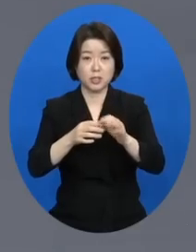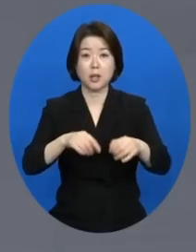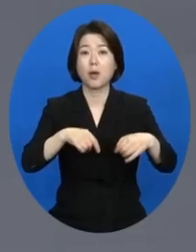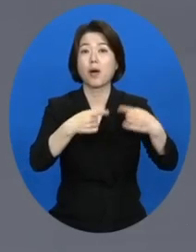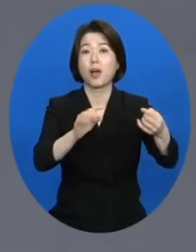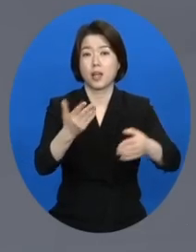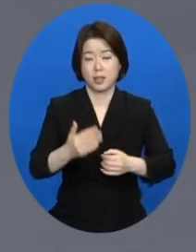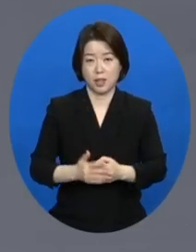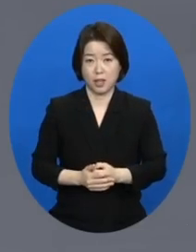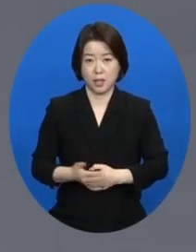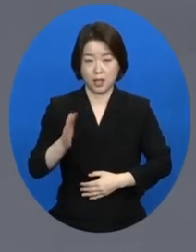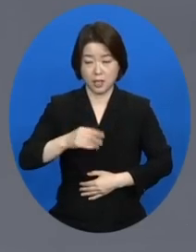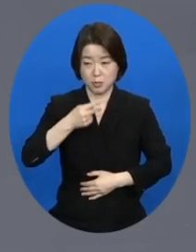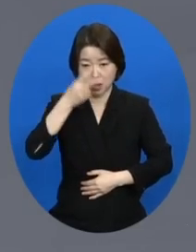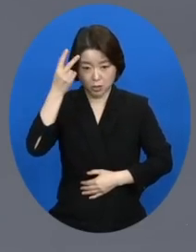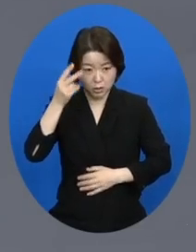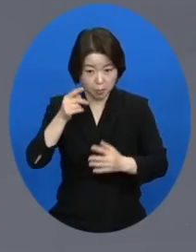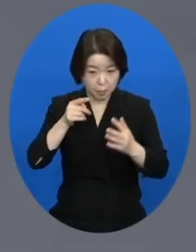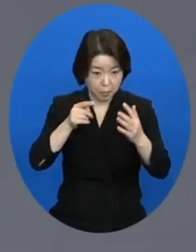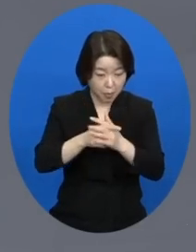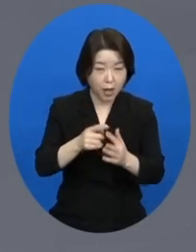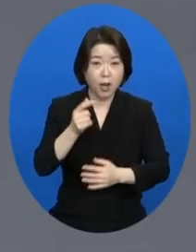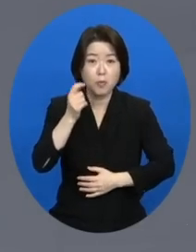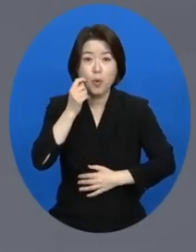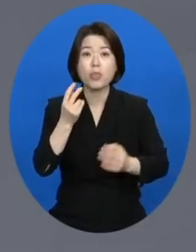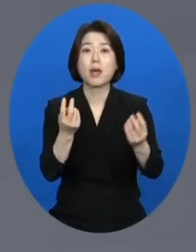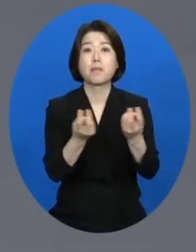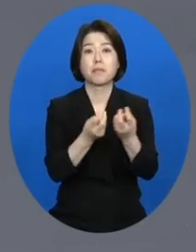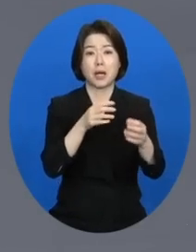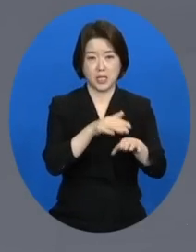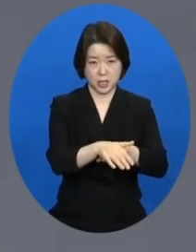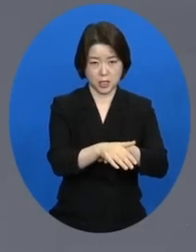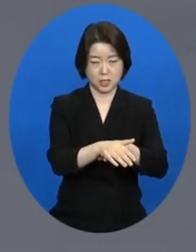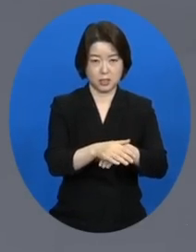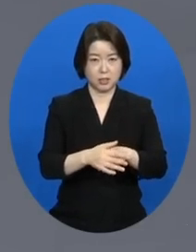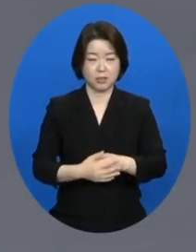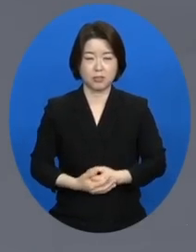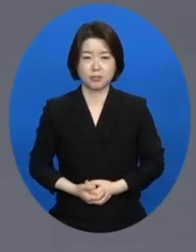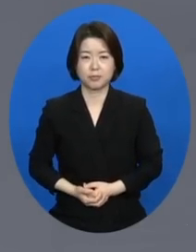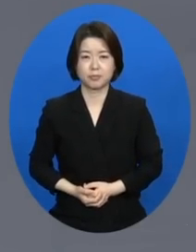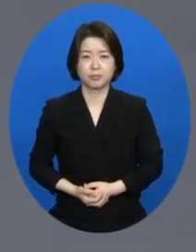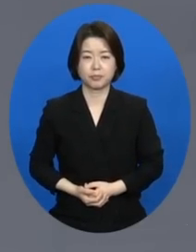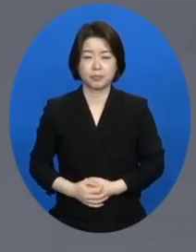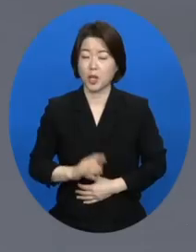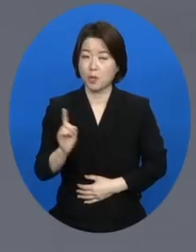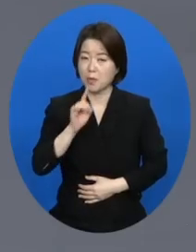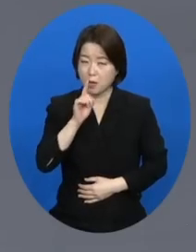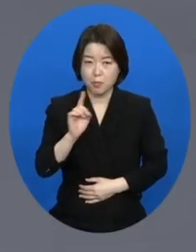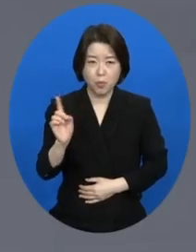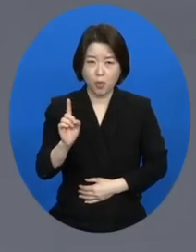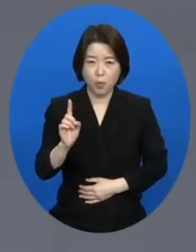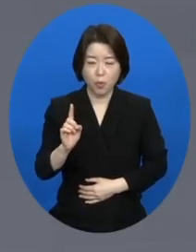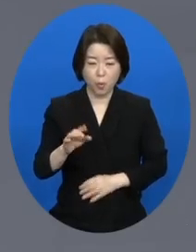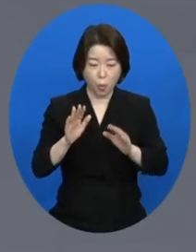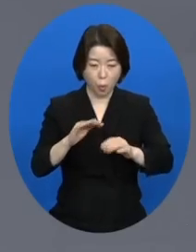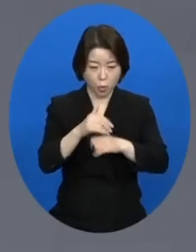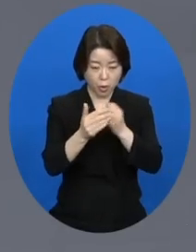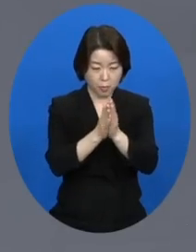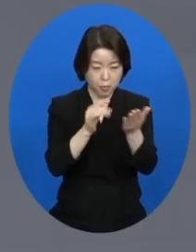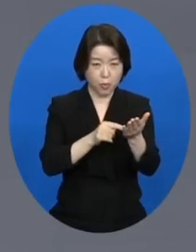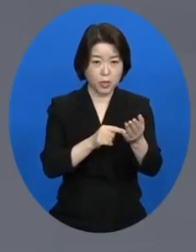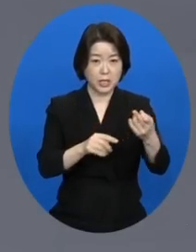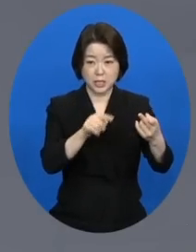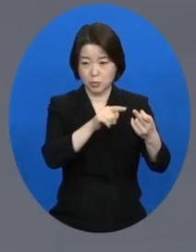요셉은 전혀 예측할 수 없었던 방식을 통해서요. 무슨 말이냐면 오늘 본문 12절에서